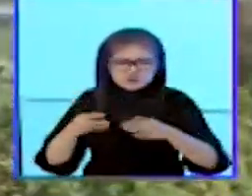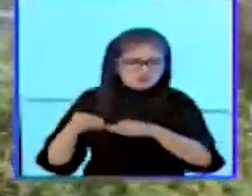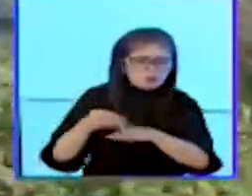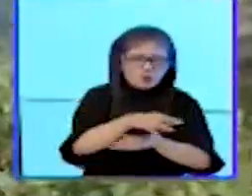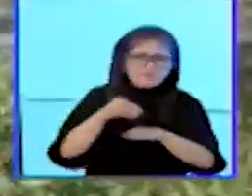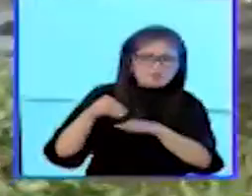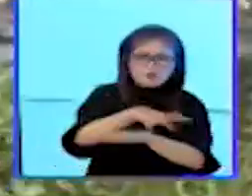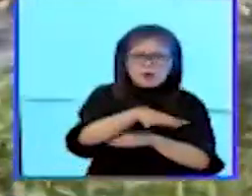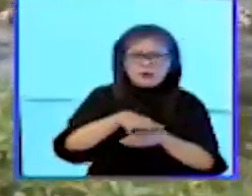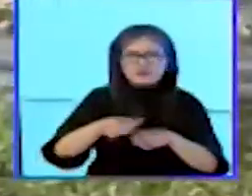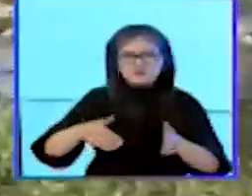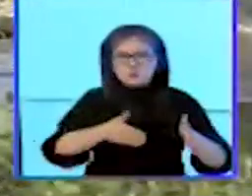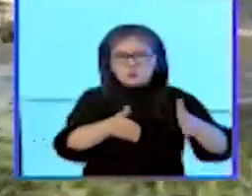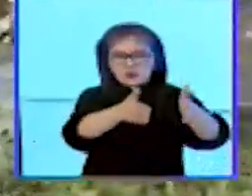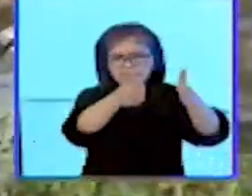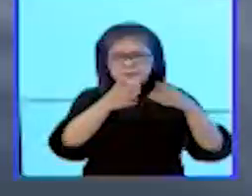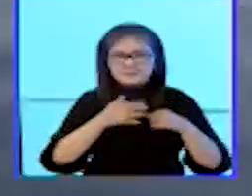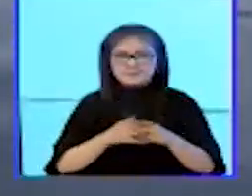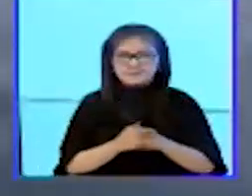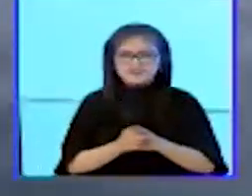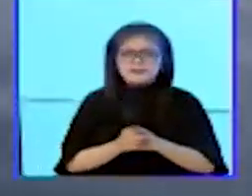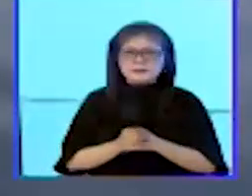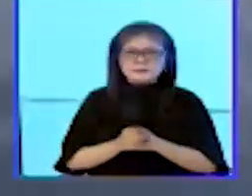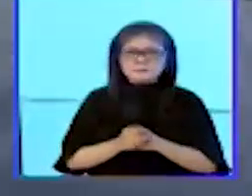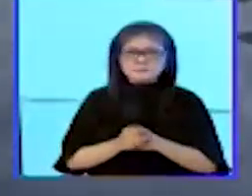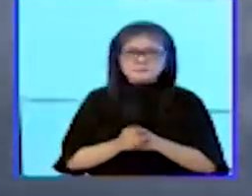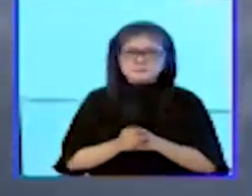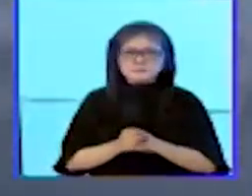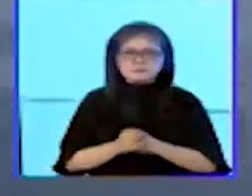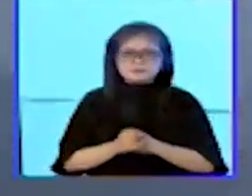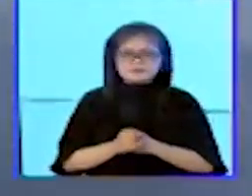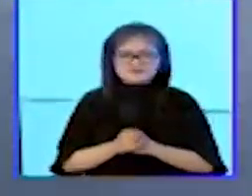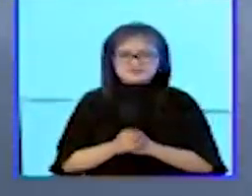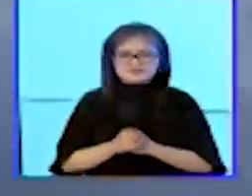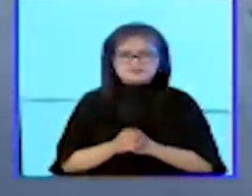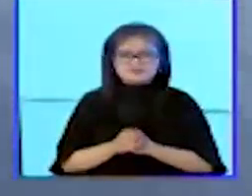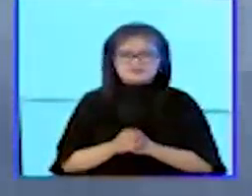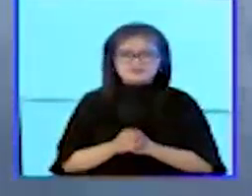sembarangan. Dari Karawang, Jawa Barat, Muhammad Fahrudin, iNews, melaporkan.